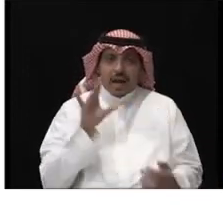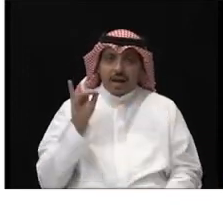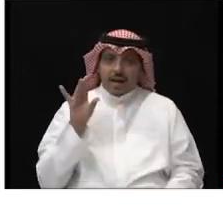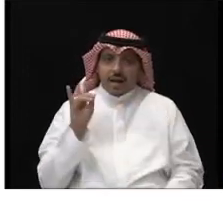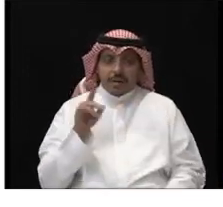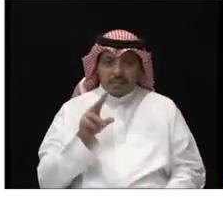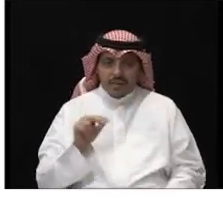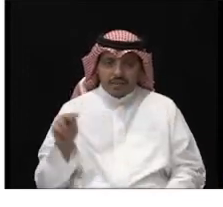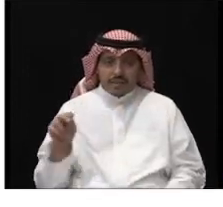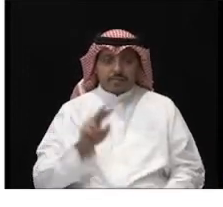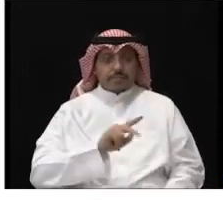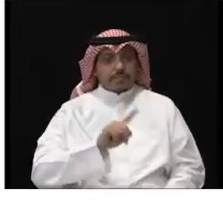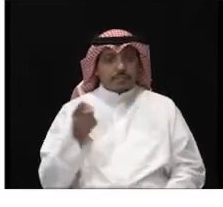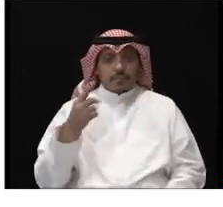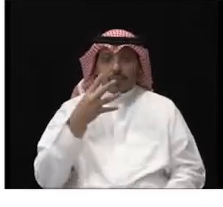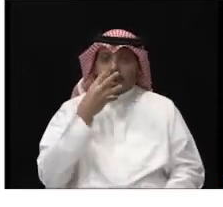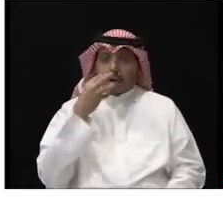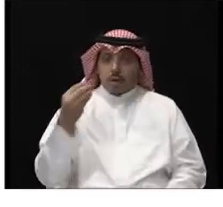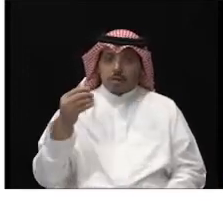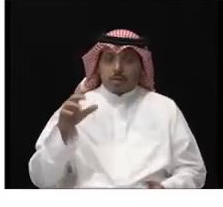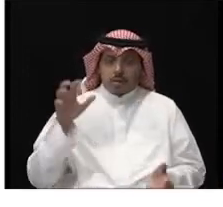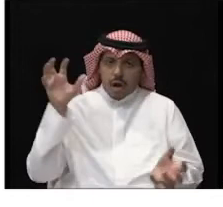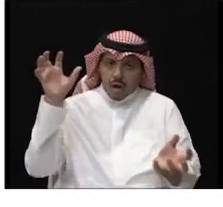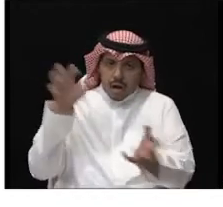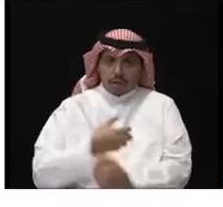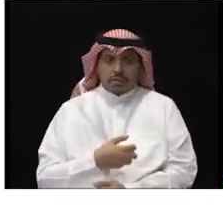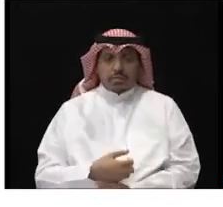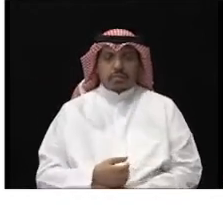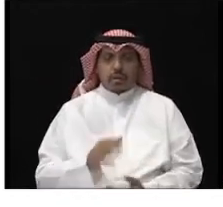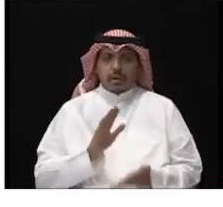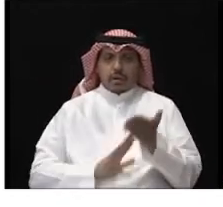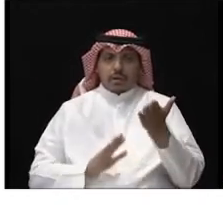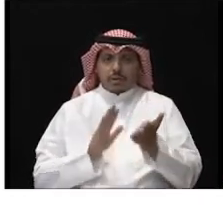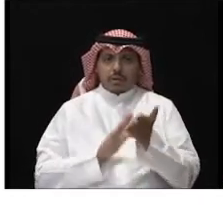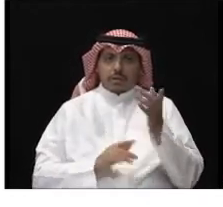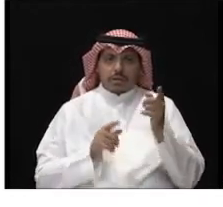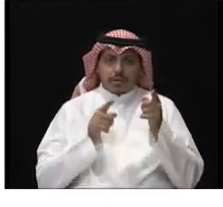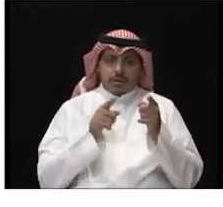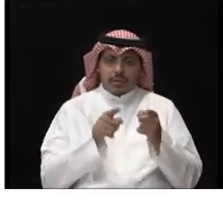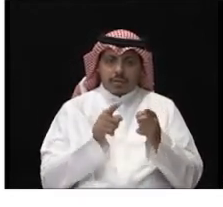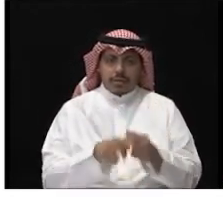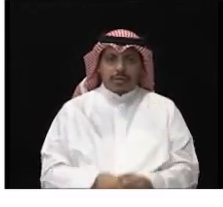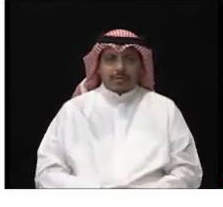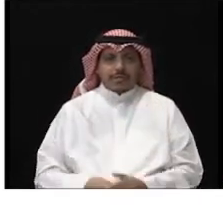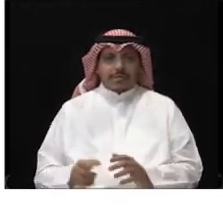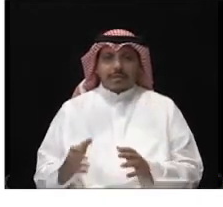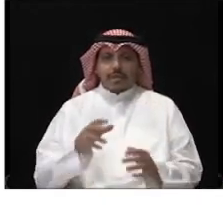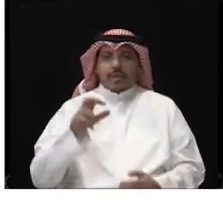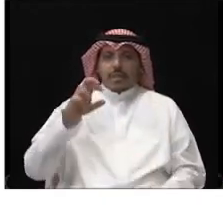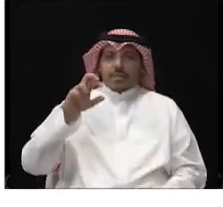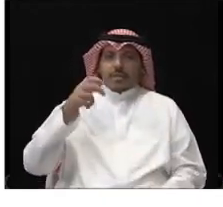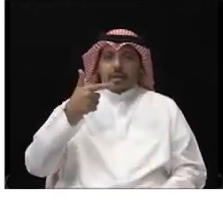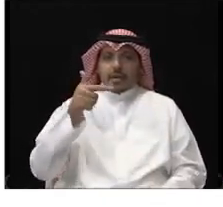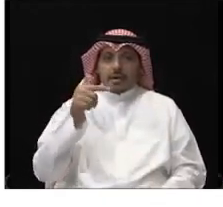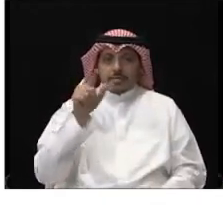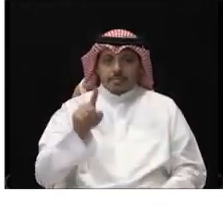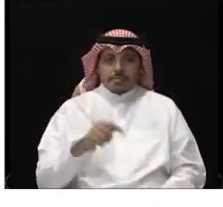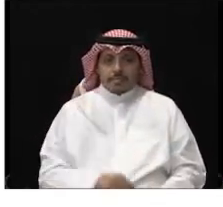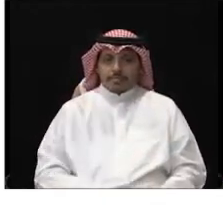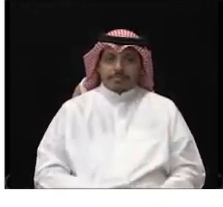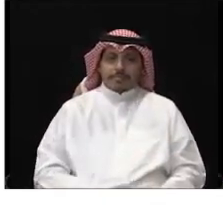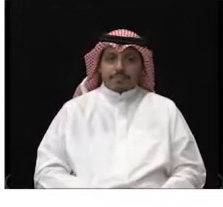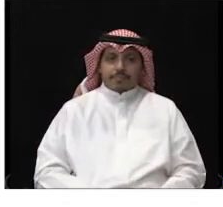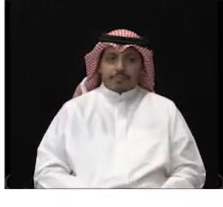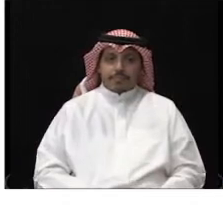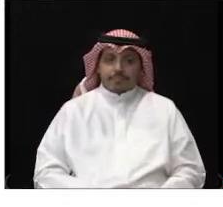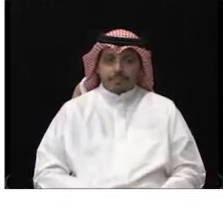لكن الذئب حيوان مفترس. إذا ذئب يبدأ بحرف الذاء، أحسنتم،